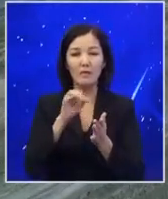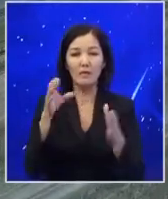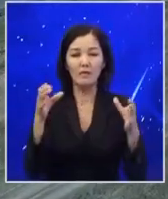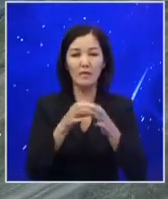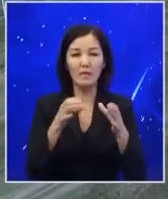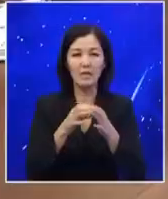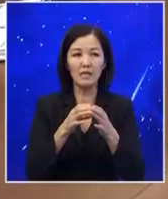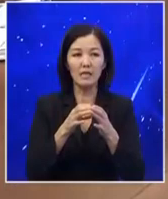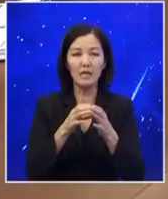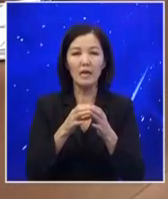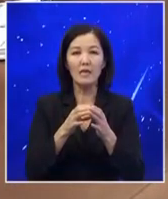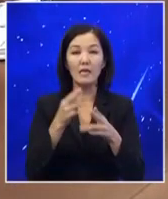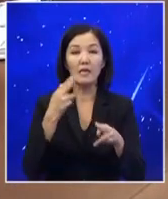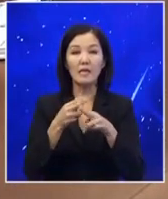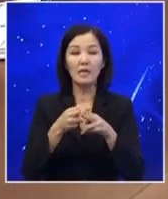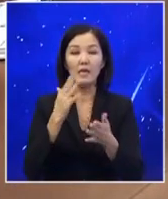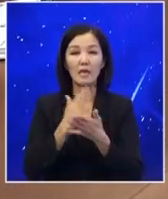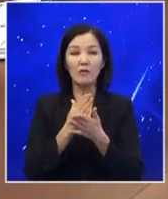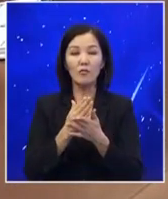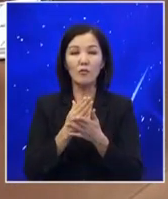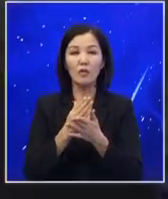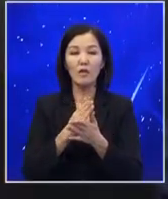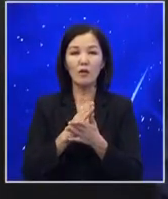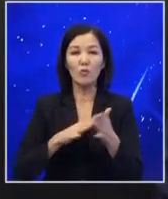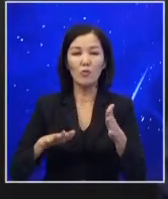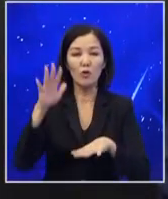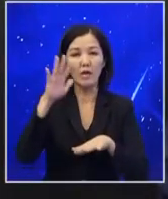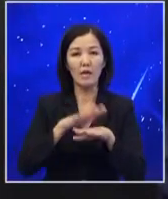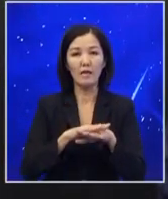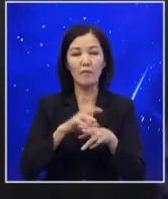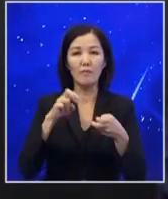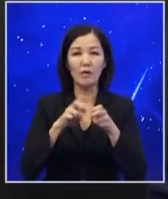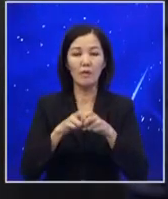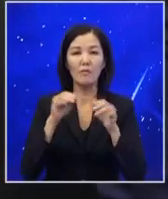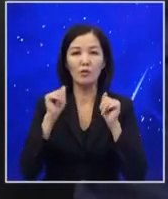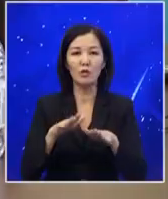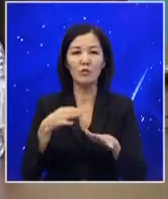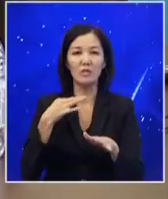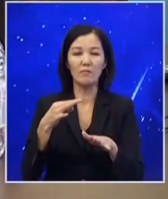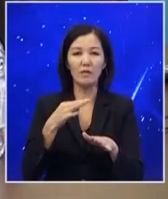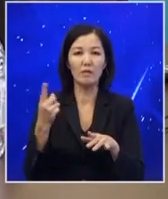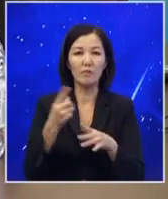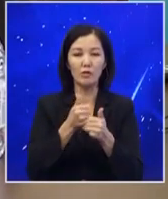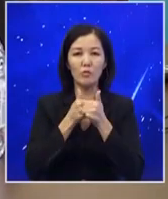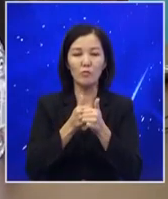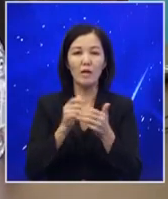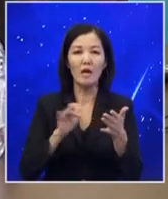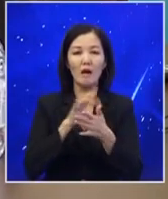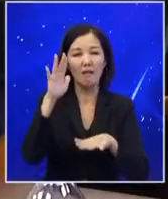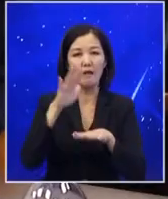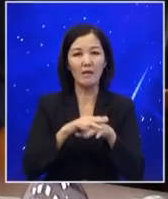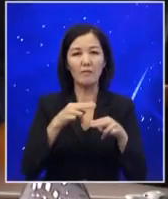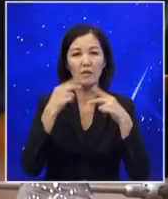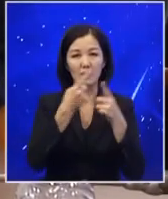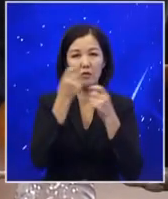шектеулі серіктестігі кедергі келтіруде. Осы орайда өңір әкімі мәселені шешуді сылбырлық танытқан бірінші орынбасары мен қала әкіміне